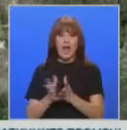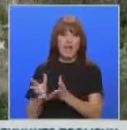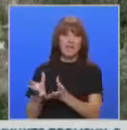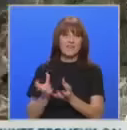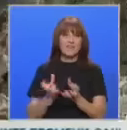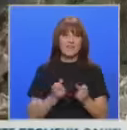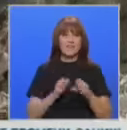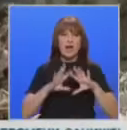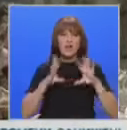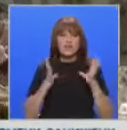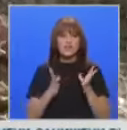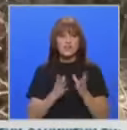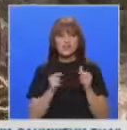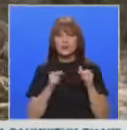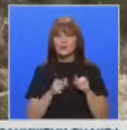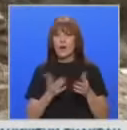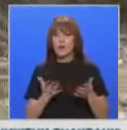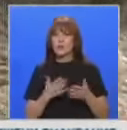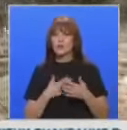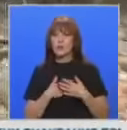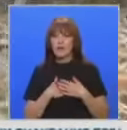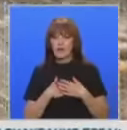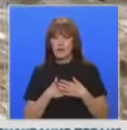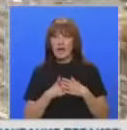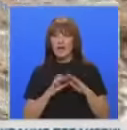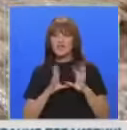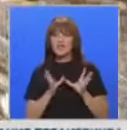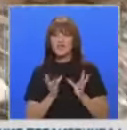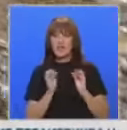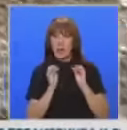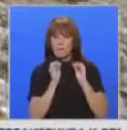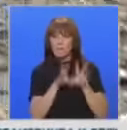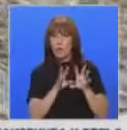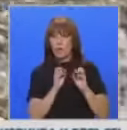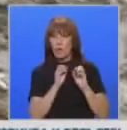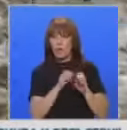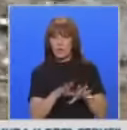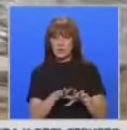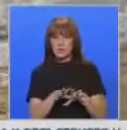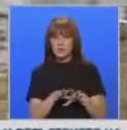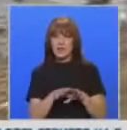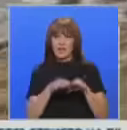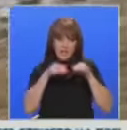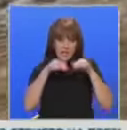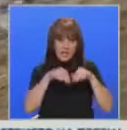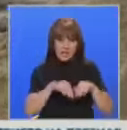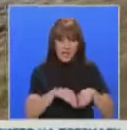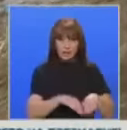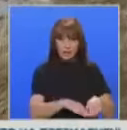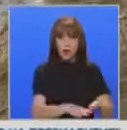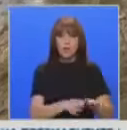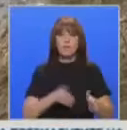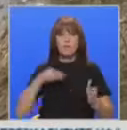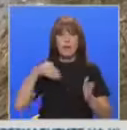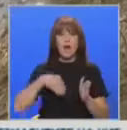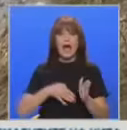себе си всичко, което има по тях. След като всичките боклуци са донесени тук и надолу по протежението на